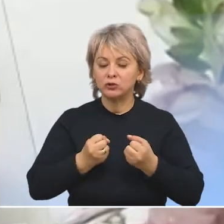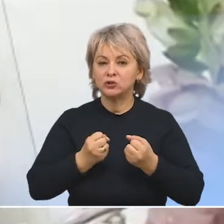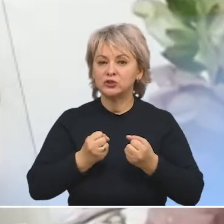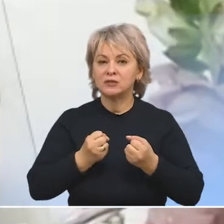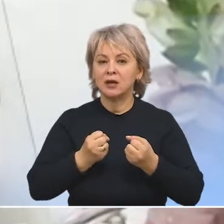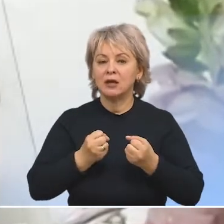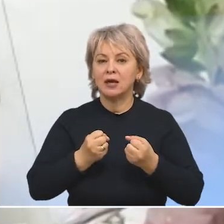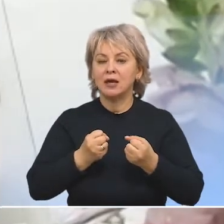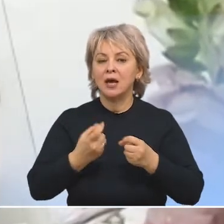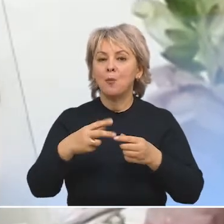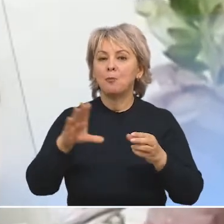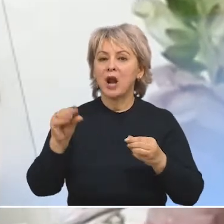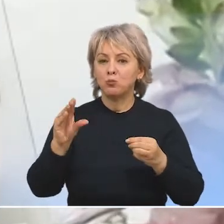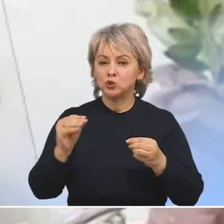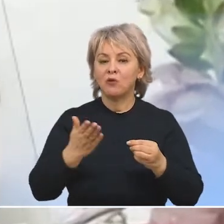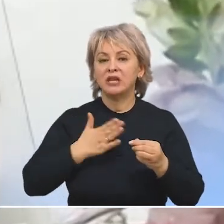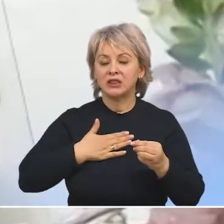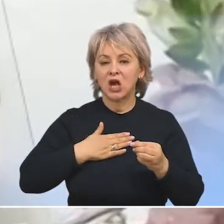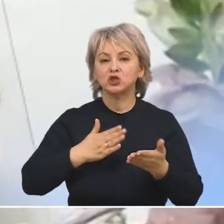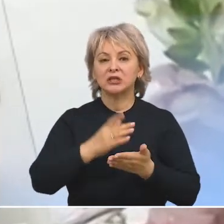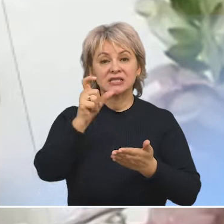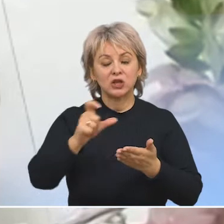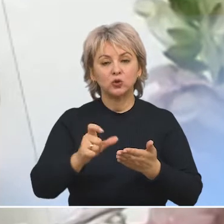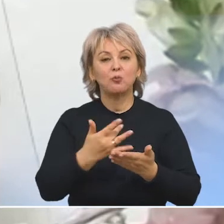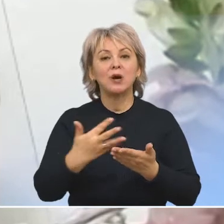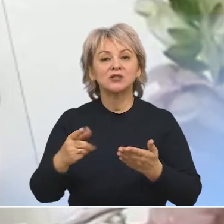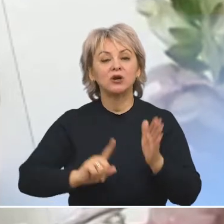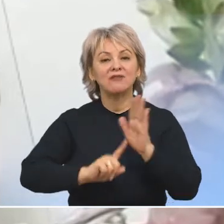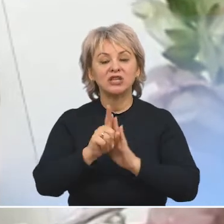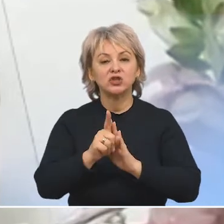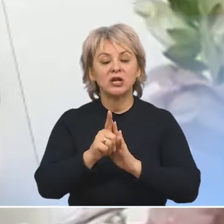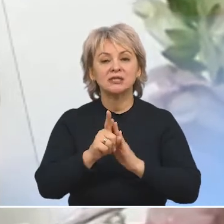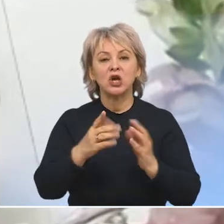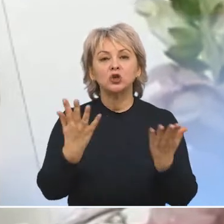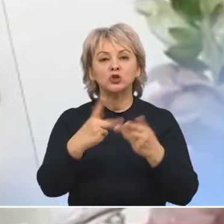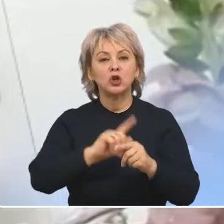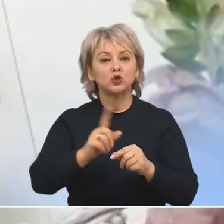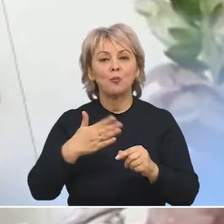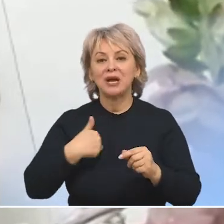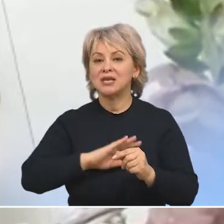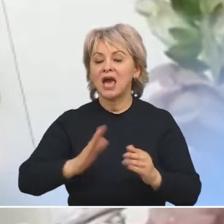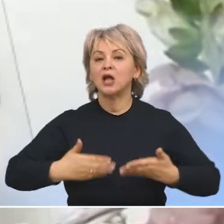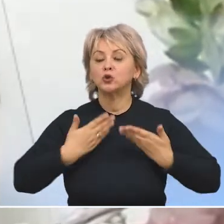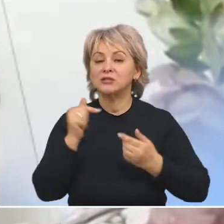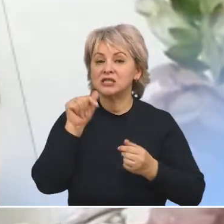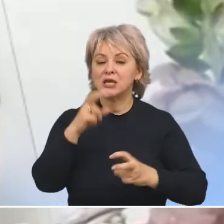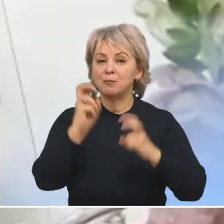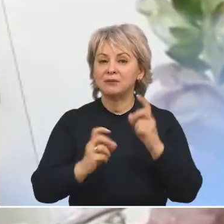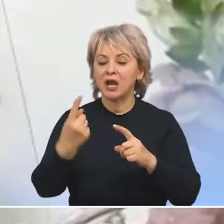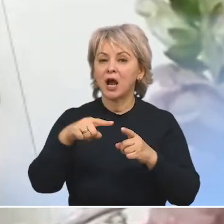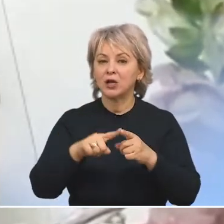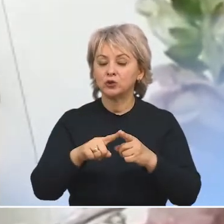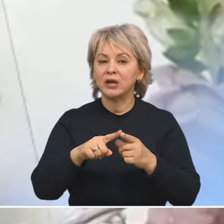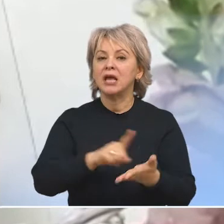получением пропусков для наших сотрудников, поскольку поначалу считалось, что мы не относимся к тем предприятиям,